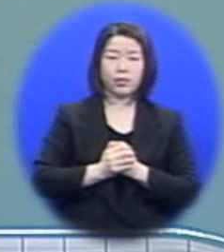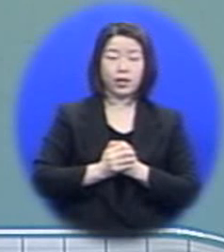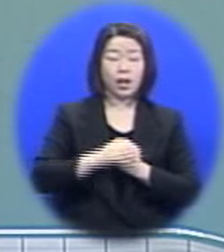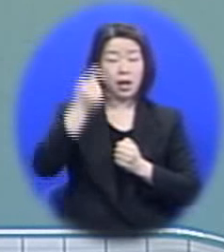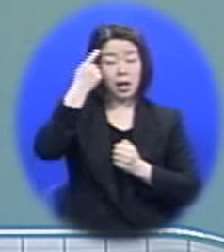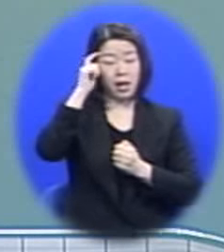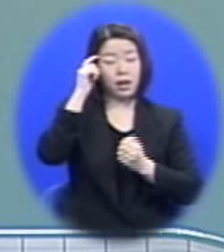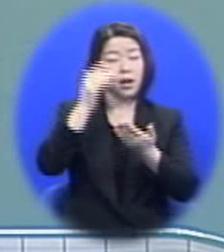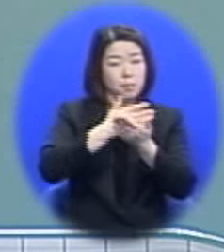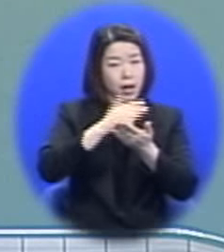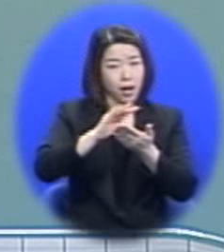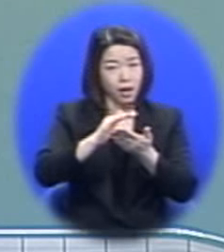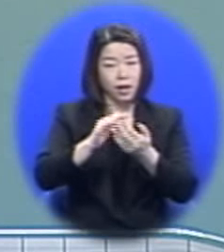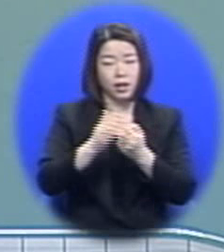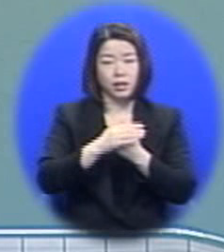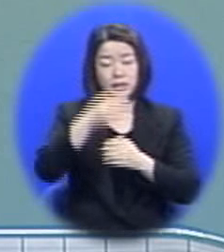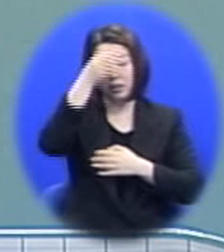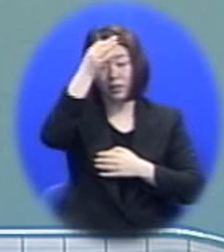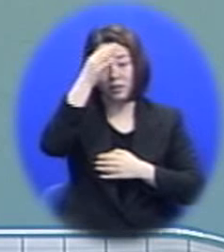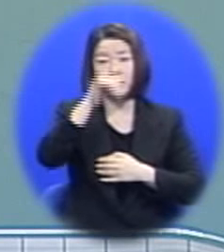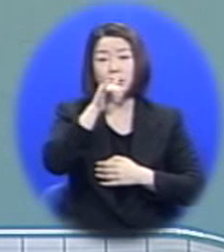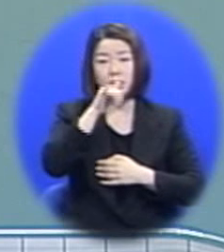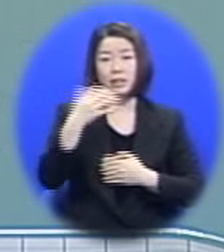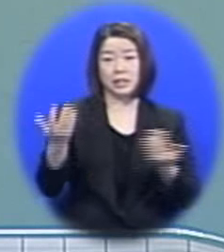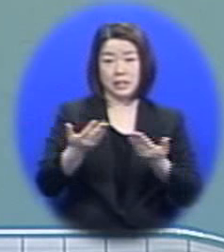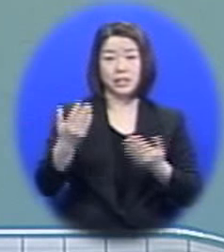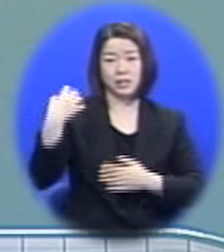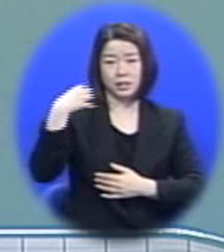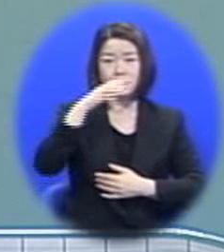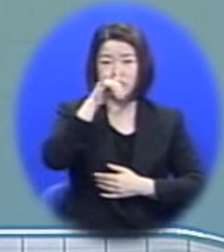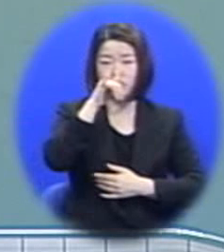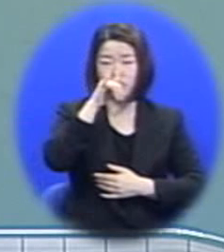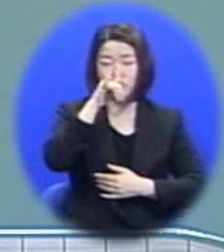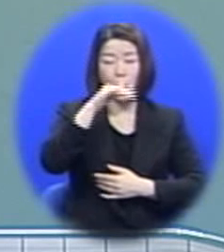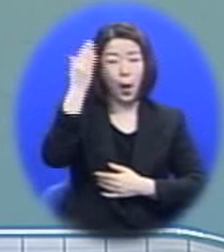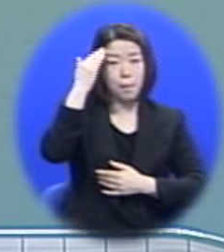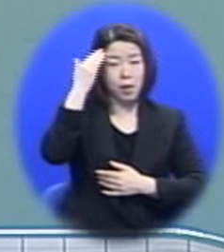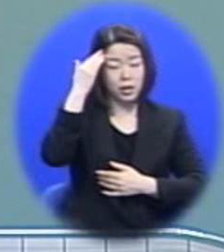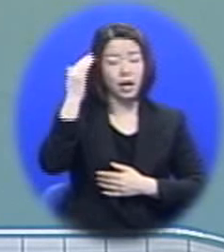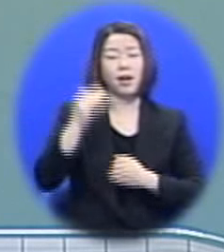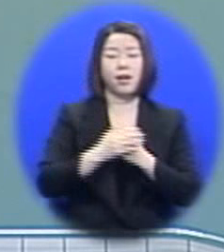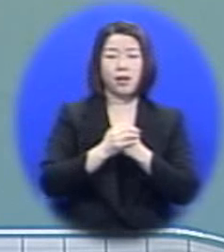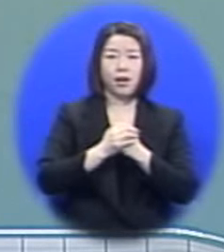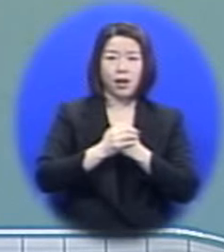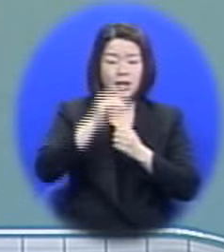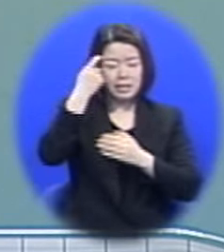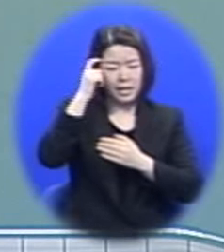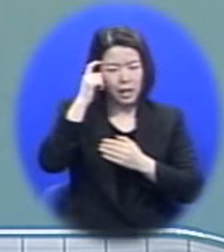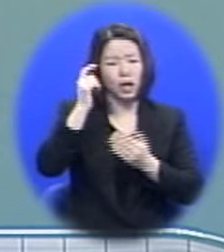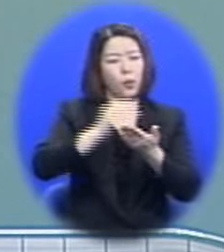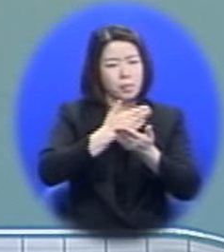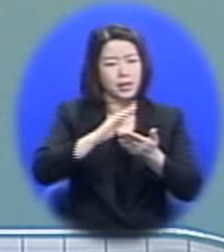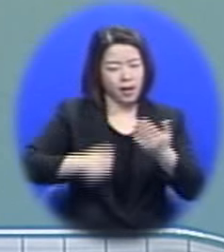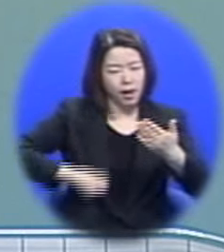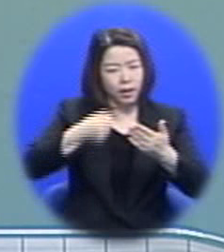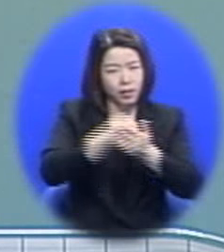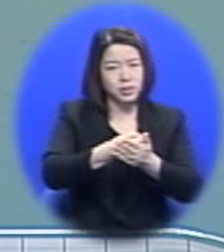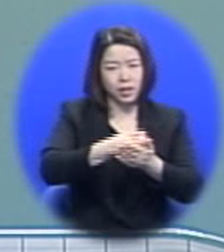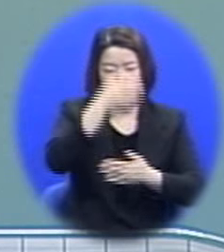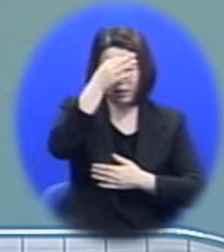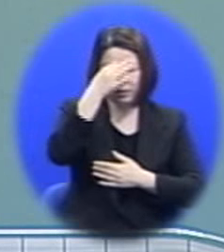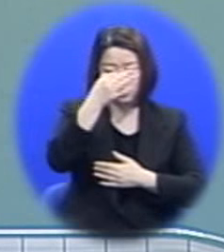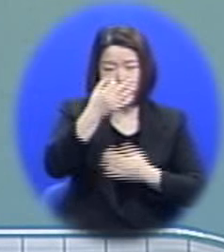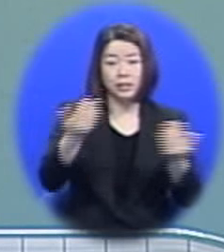판단하고 생각하는 기능을 하는 거예요. 여러분 머리가 판단하고 생각하고 결정하는 기능을 한다